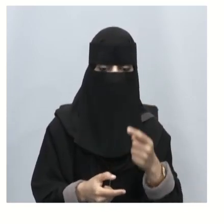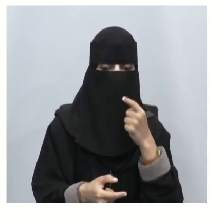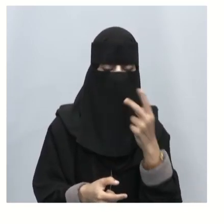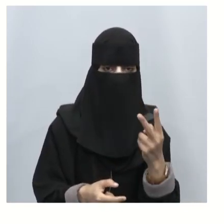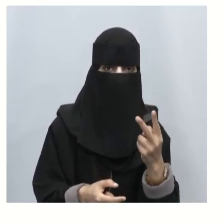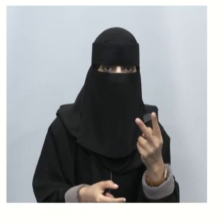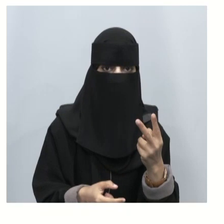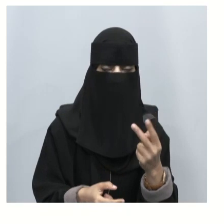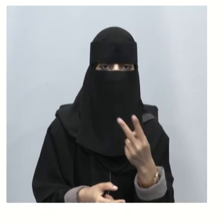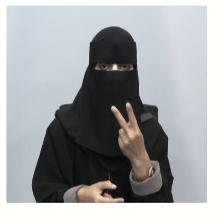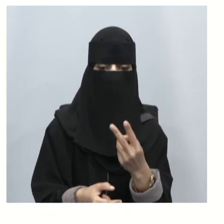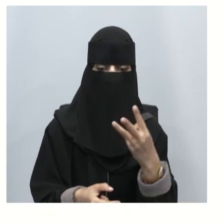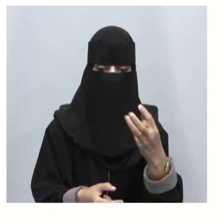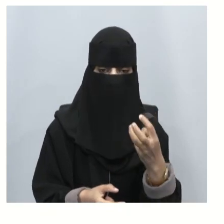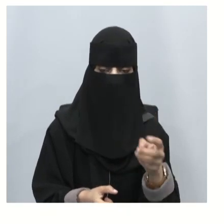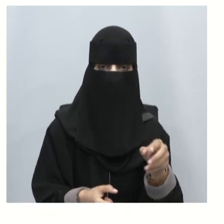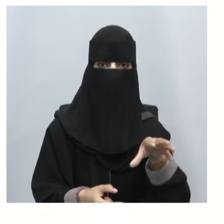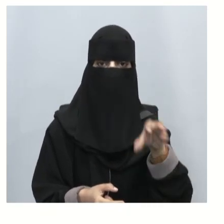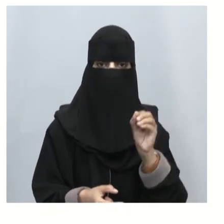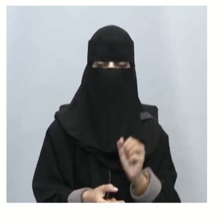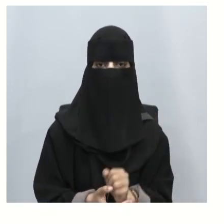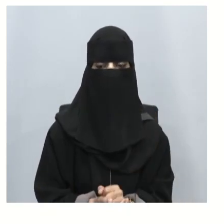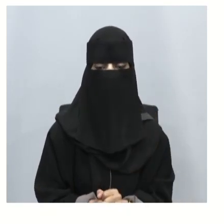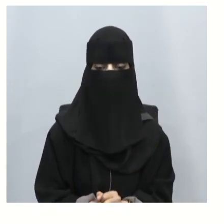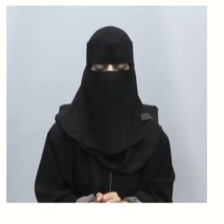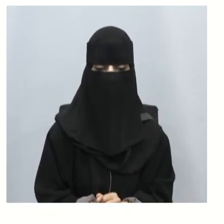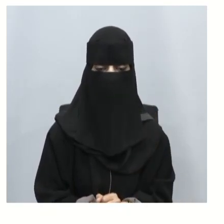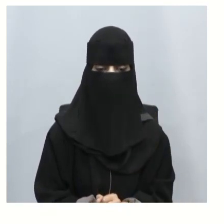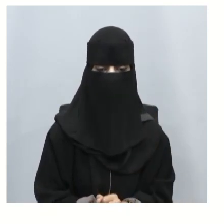سنه 232 للهجره